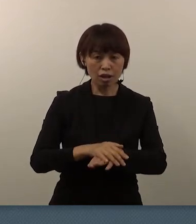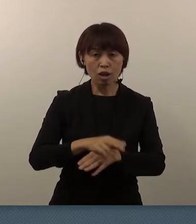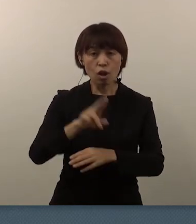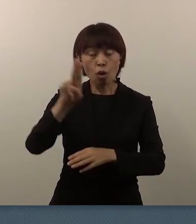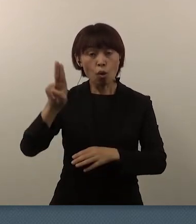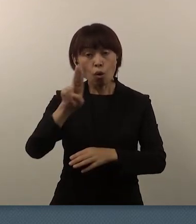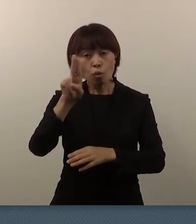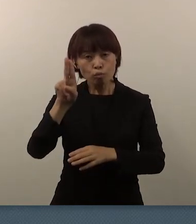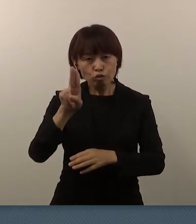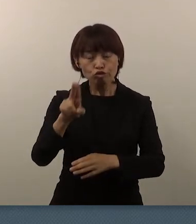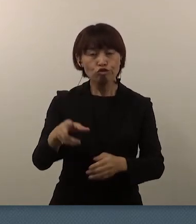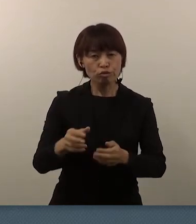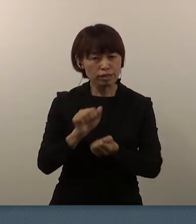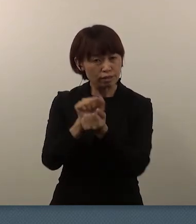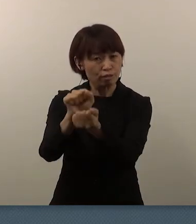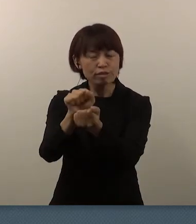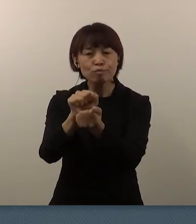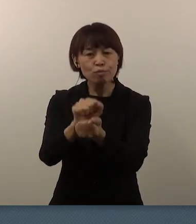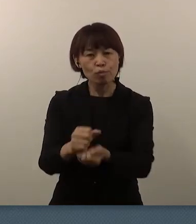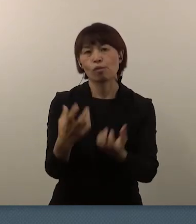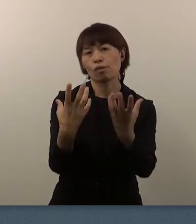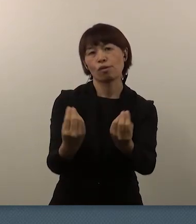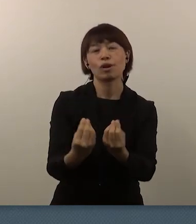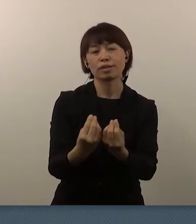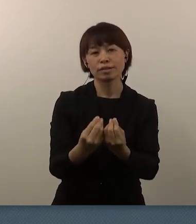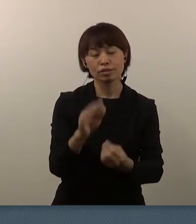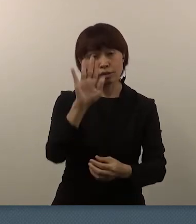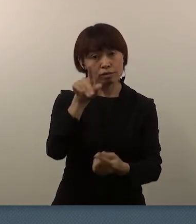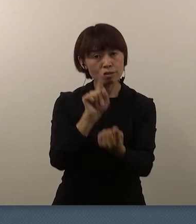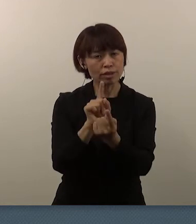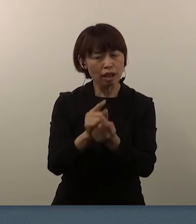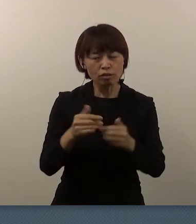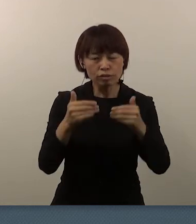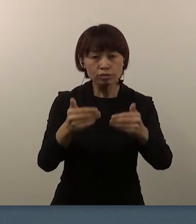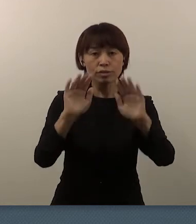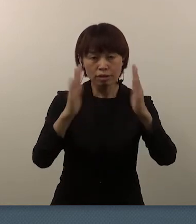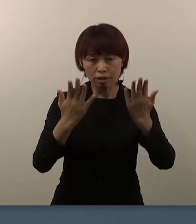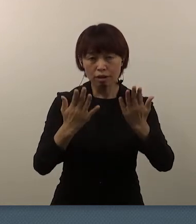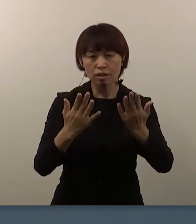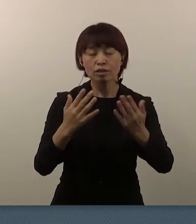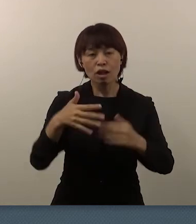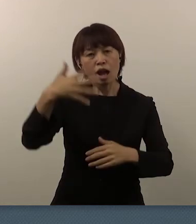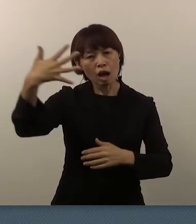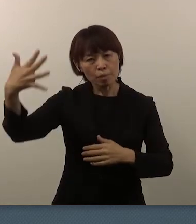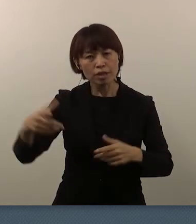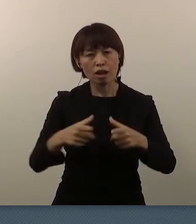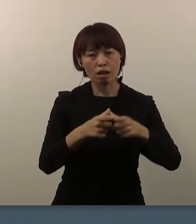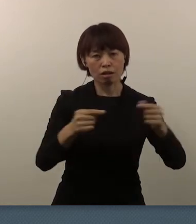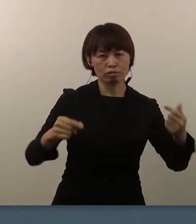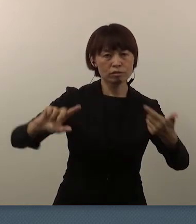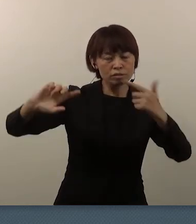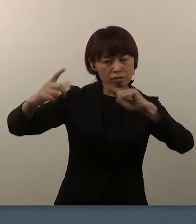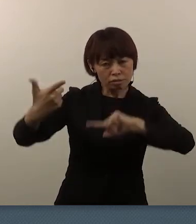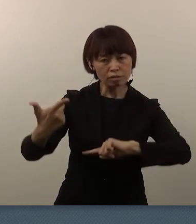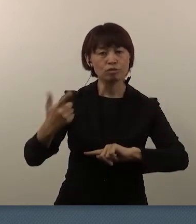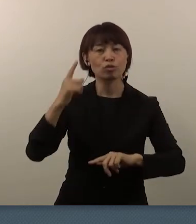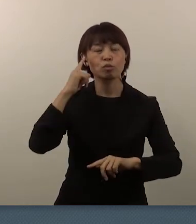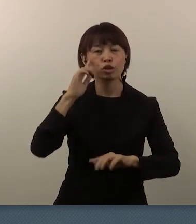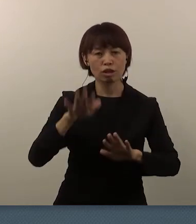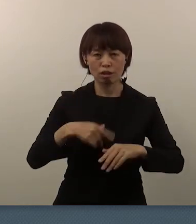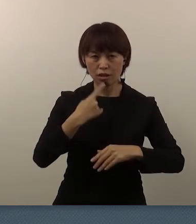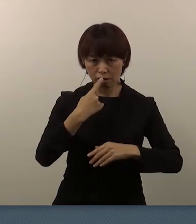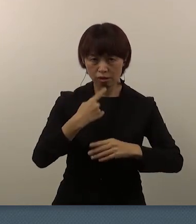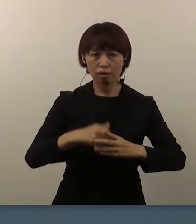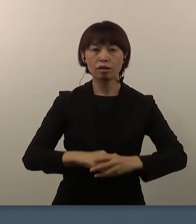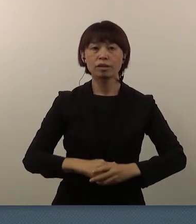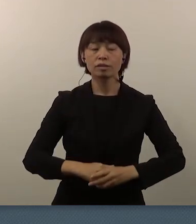終わったような形であって、その後の対応って進んでなかった、これは非常に大きなギャップだなと思って、日本もそういう